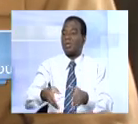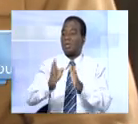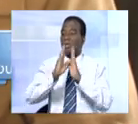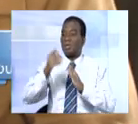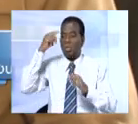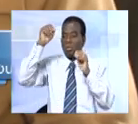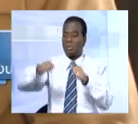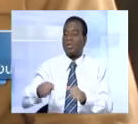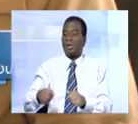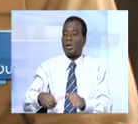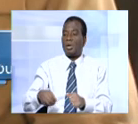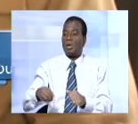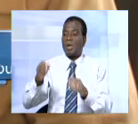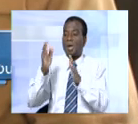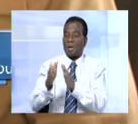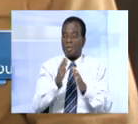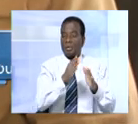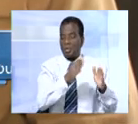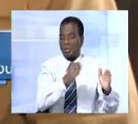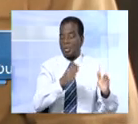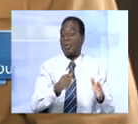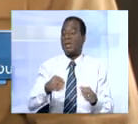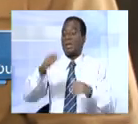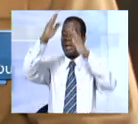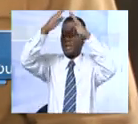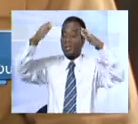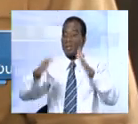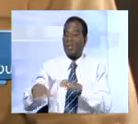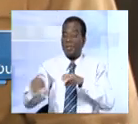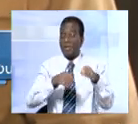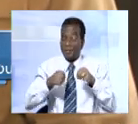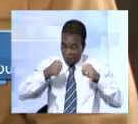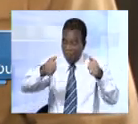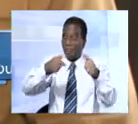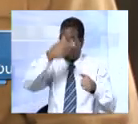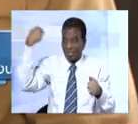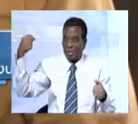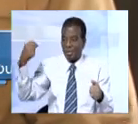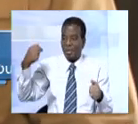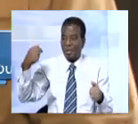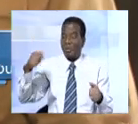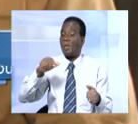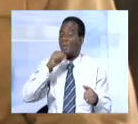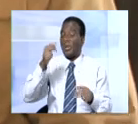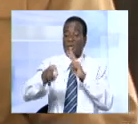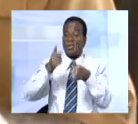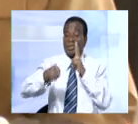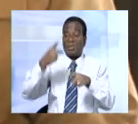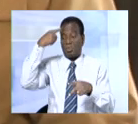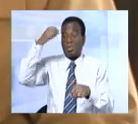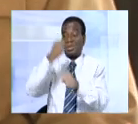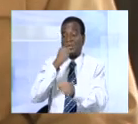réhabiliter les bâtiments des autorités de Vavois, le fasse le plus rapidement possible, parce que non seulement on n'a pas de véhicule pour travailler,